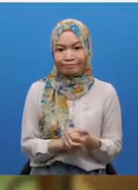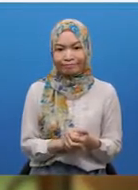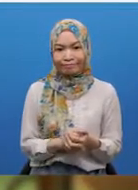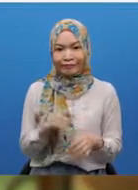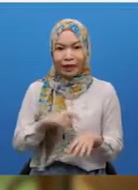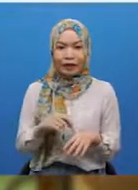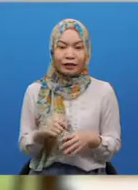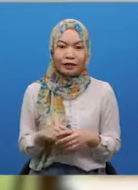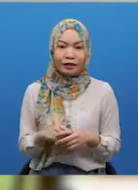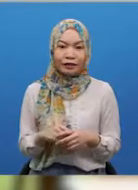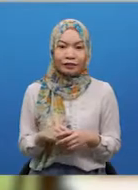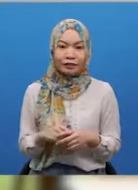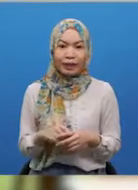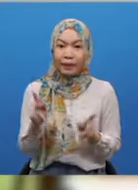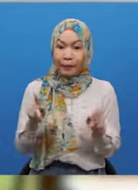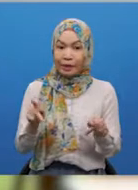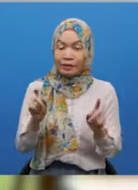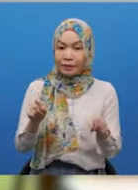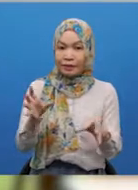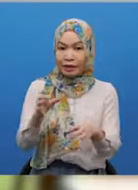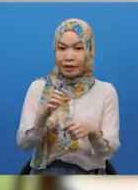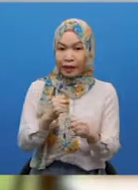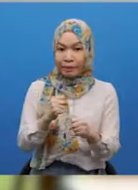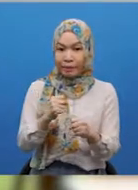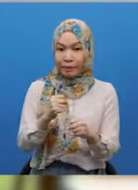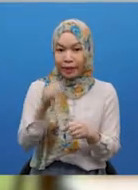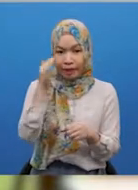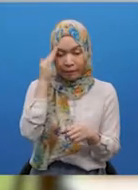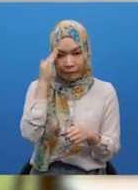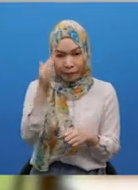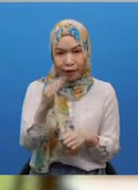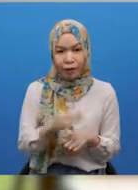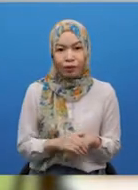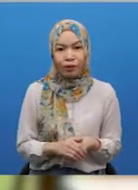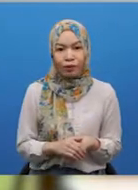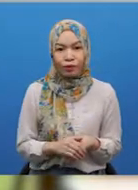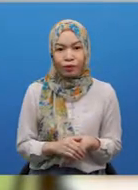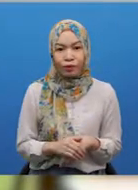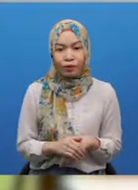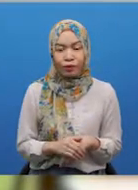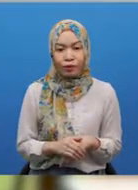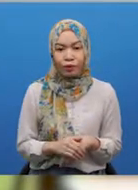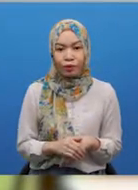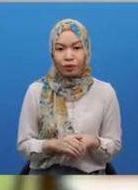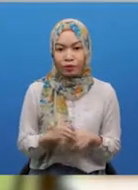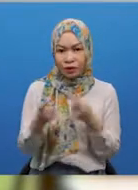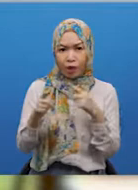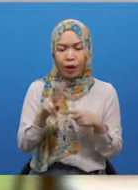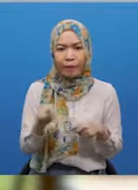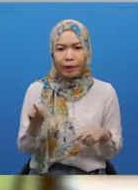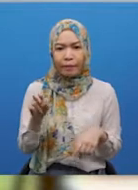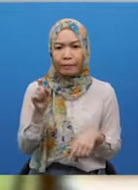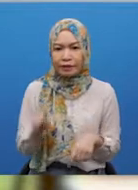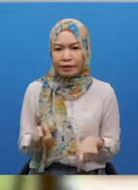yang disediakan. Pelajar perlu ambil perhatian di sini. Jawapan pelajar hendaklah selari dengan bahagian A